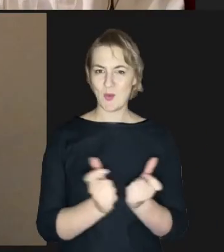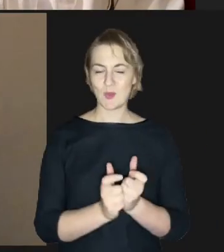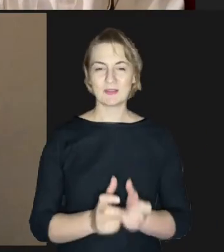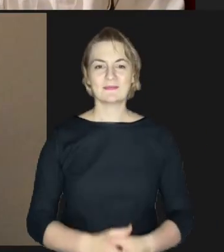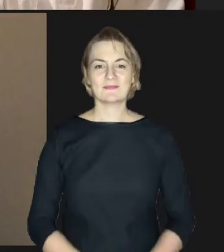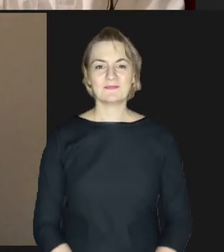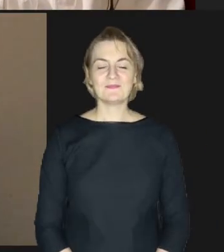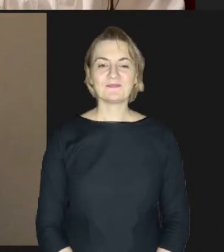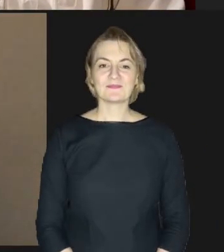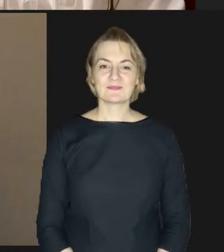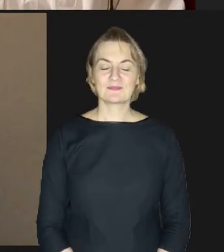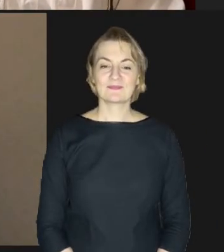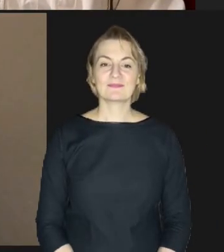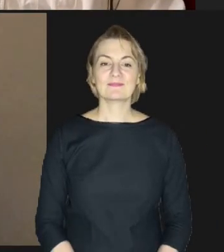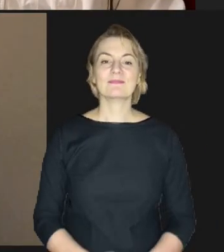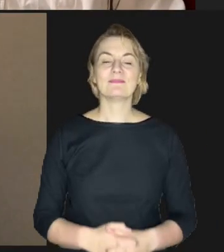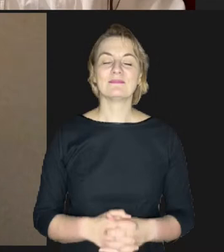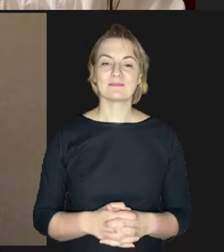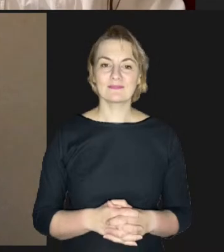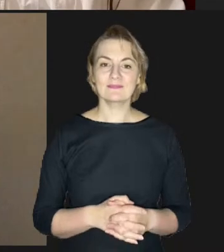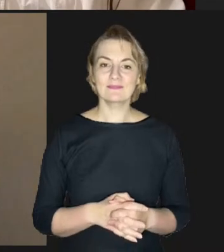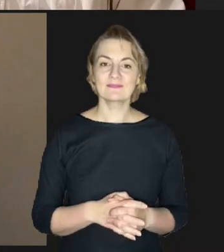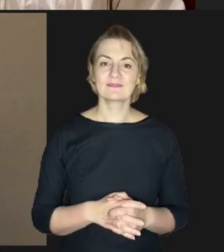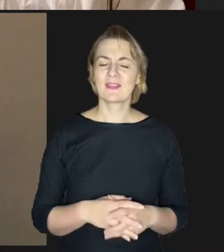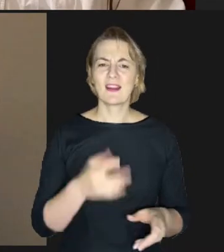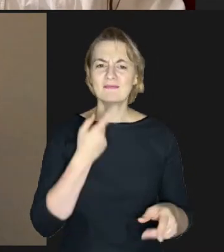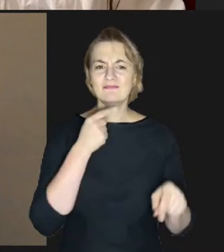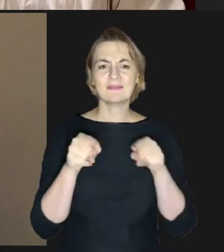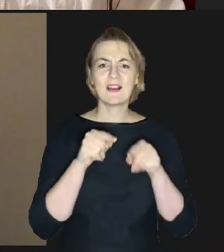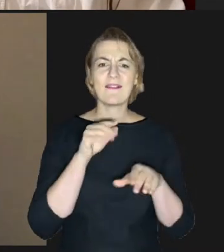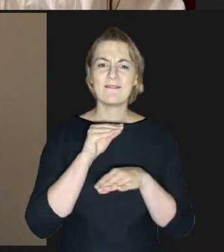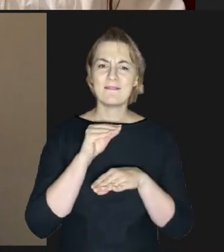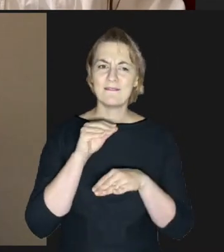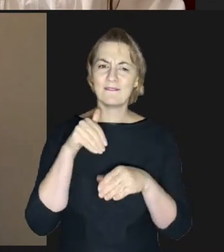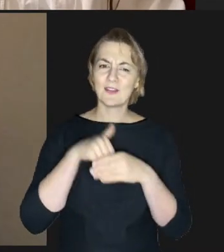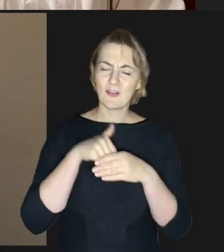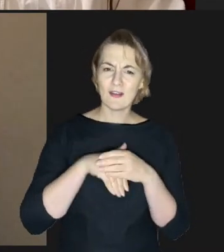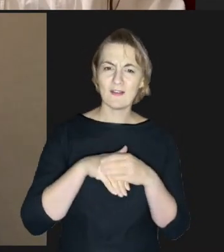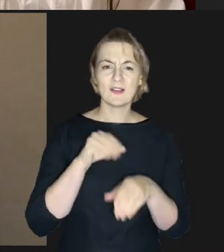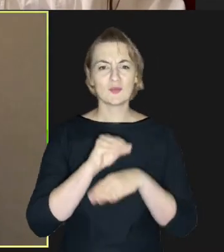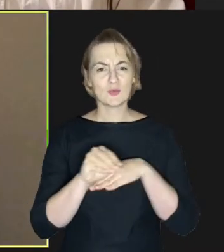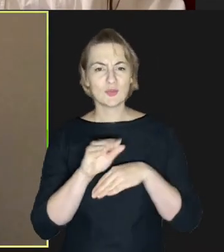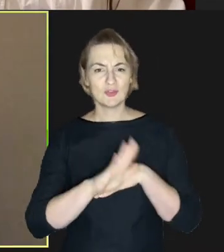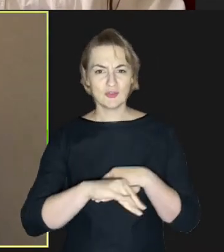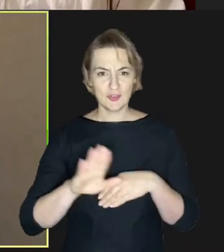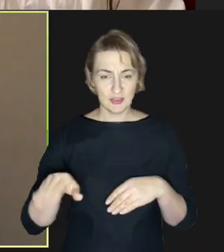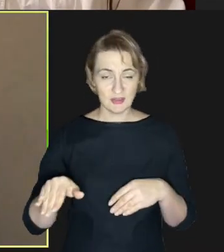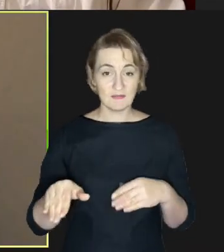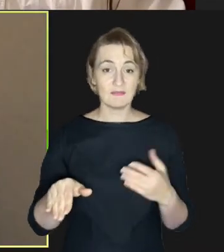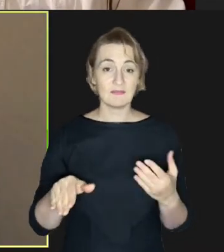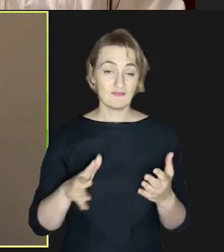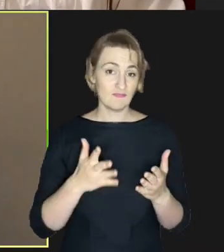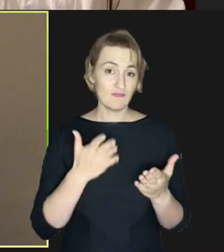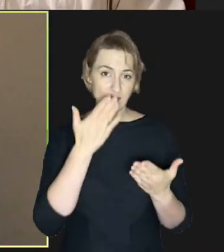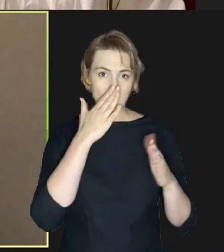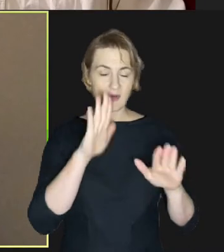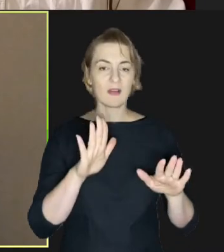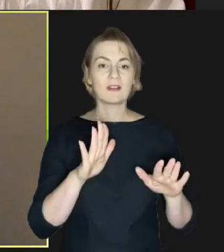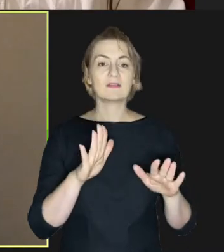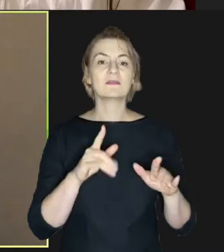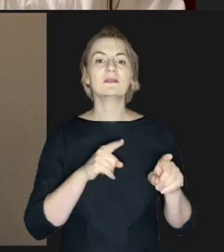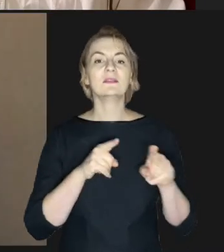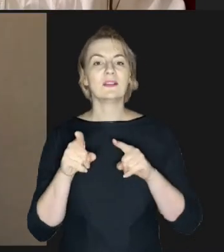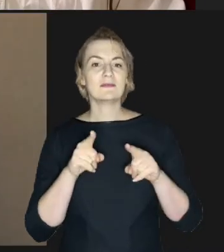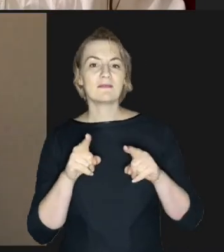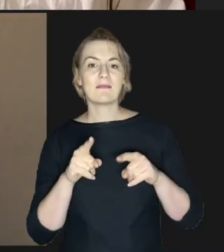John Halifax, kiedyś zapytany, co to znaczy wychowywać, edukować dzieci, to powiedział: pokażcie im zależności w lasach,